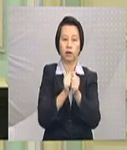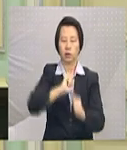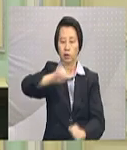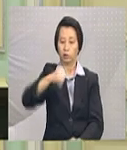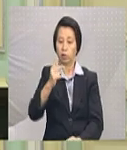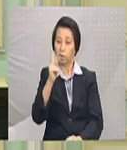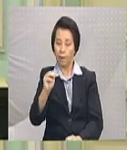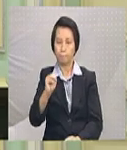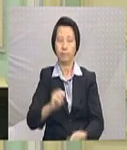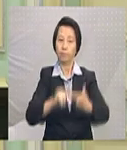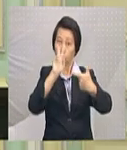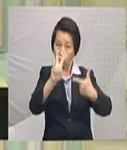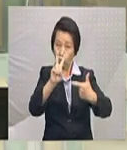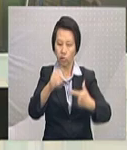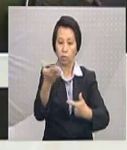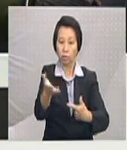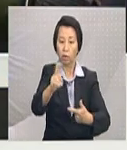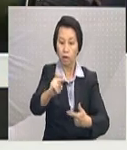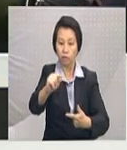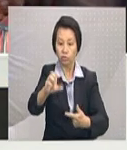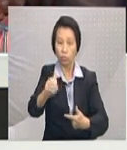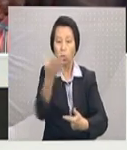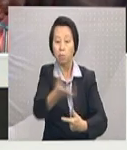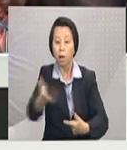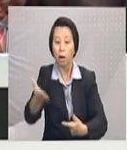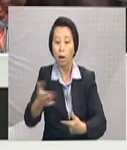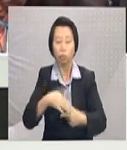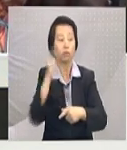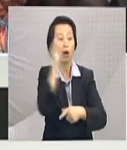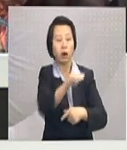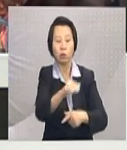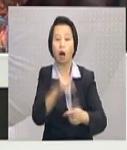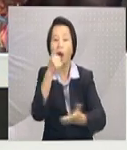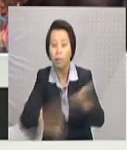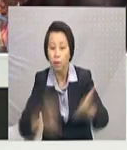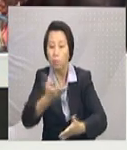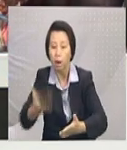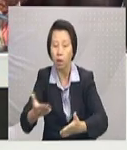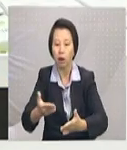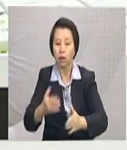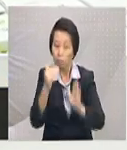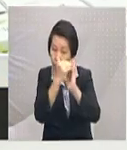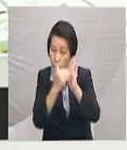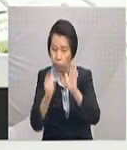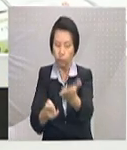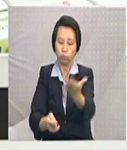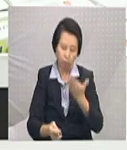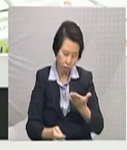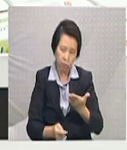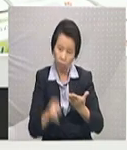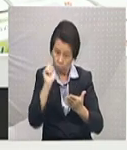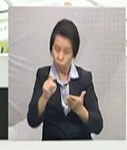Yang kedua, barang yang dihantar mesti jelas kepada siapa yang nak dihantar, senarainya perlu ada dan